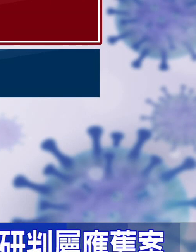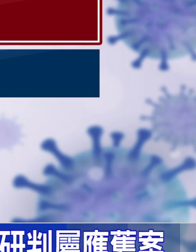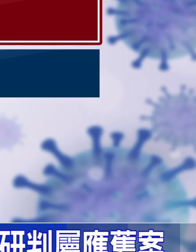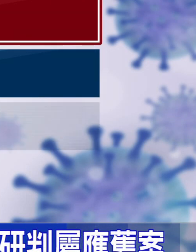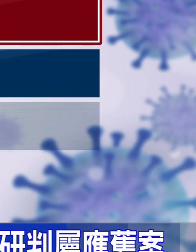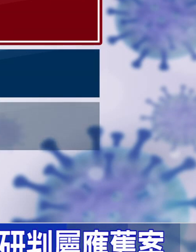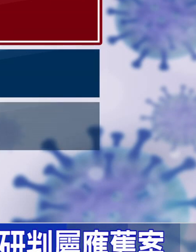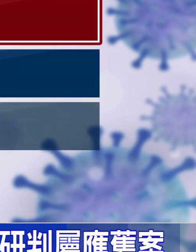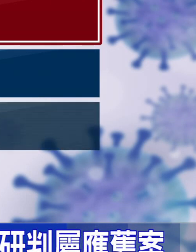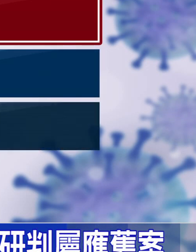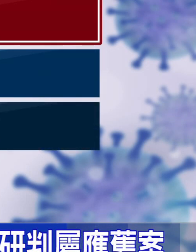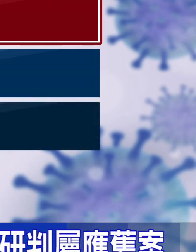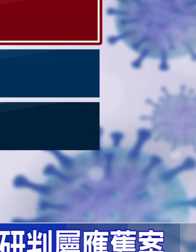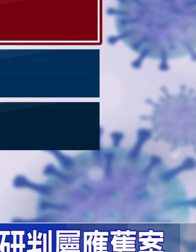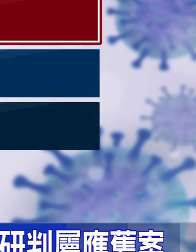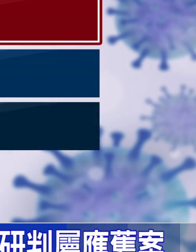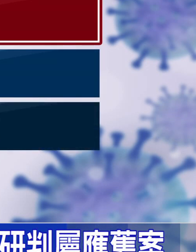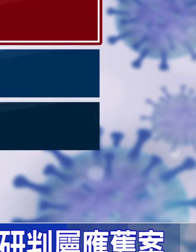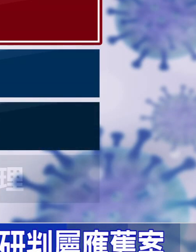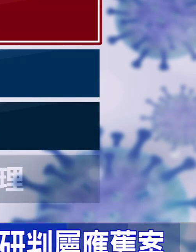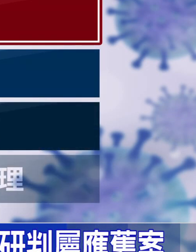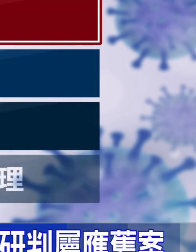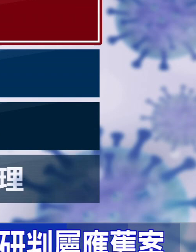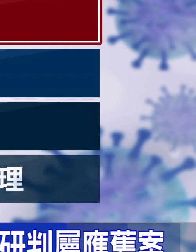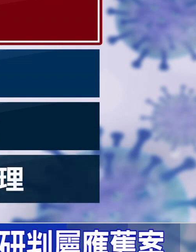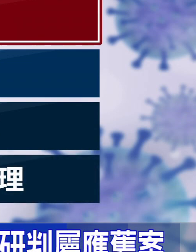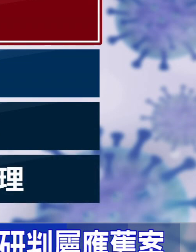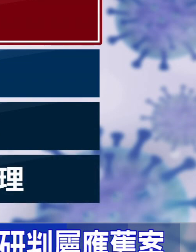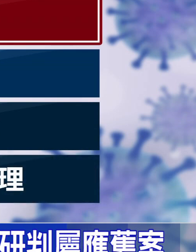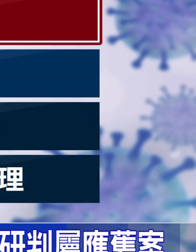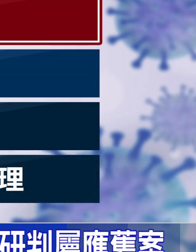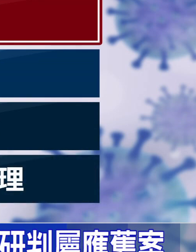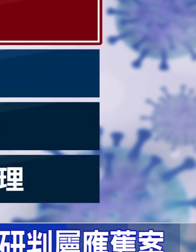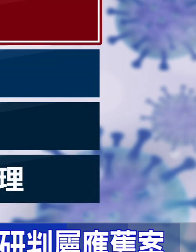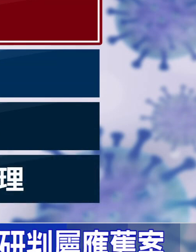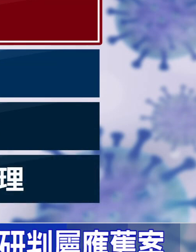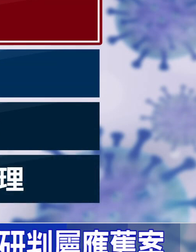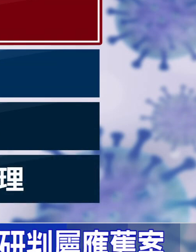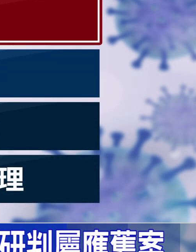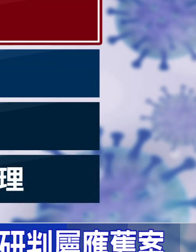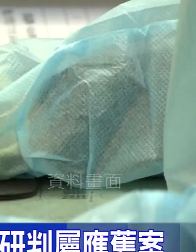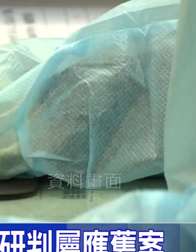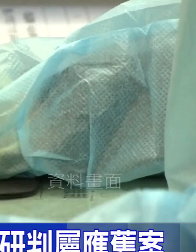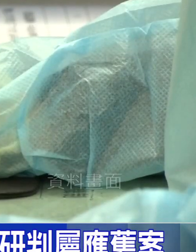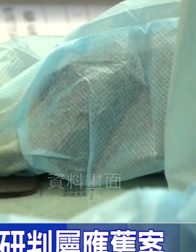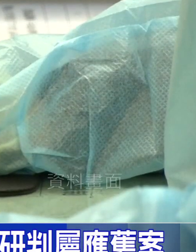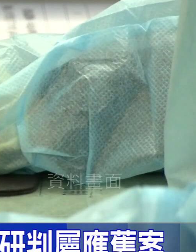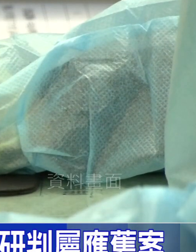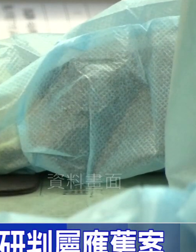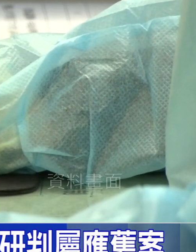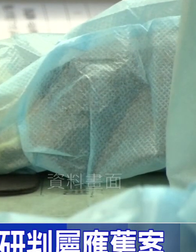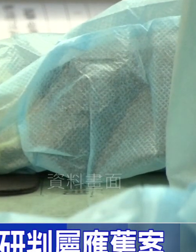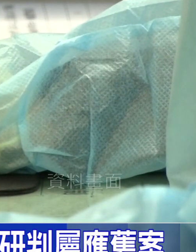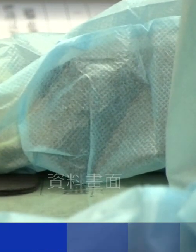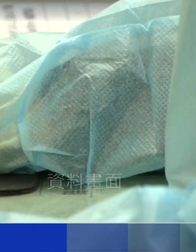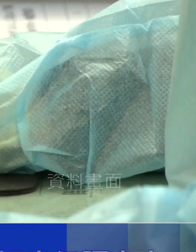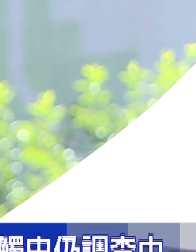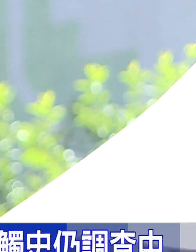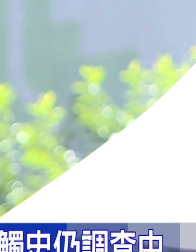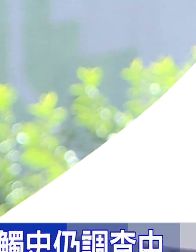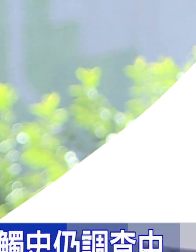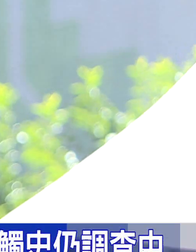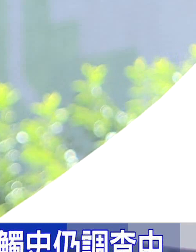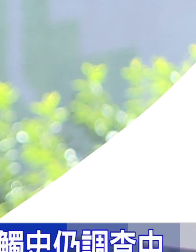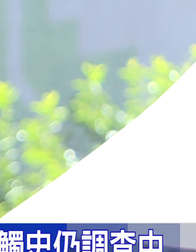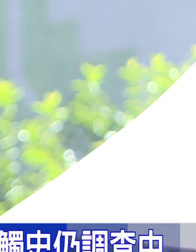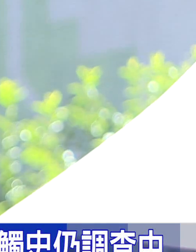检 CT 值来到42。虽然病毒量低，但目前也已经框列接触者进行隔离。不过，妇人到底什么时候被感染？感